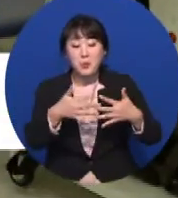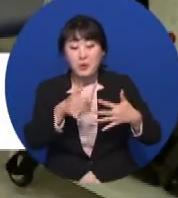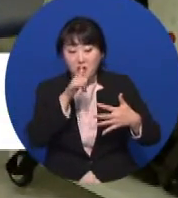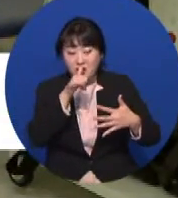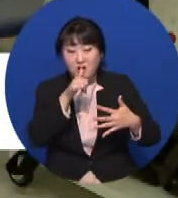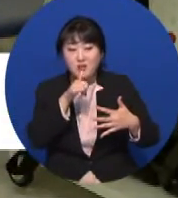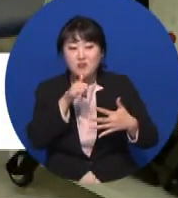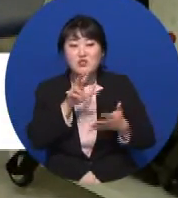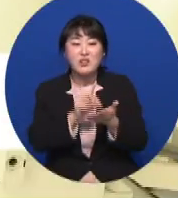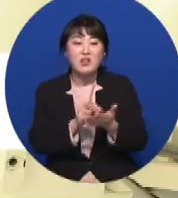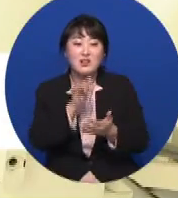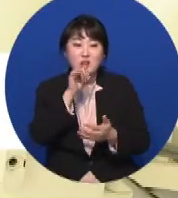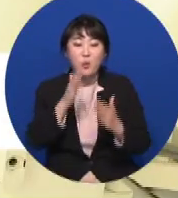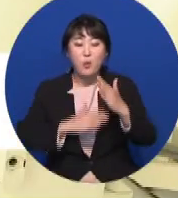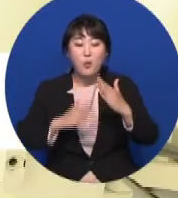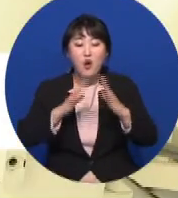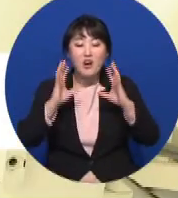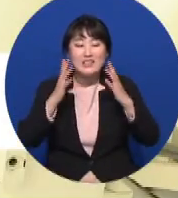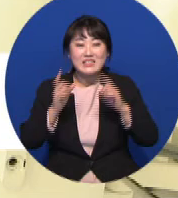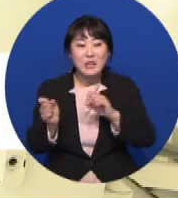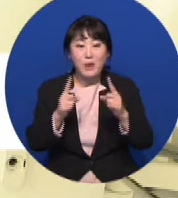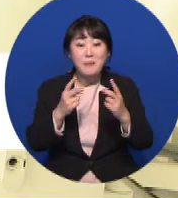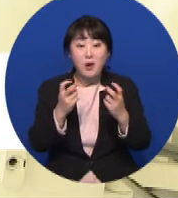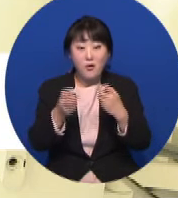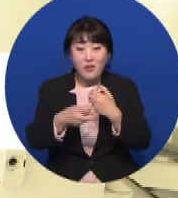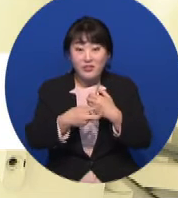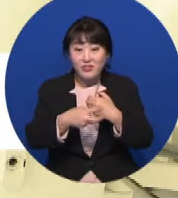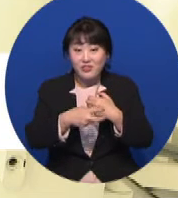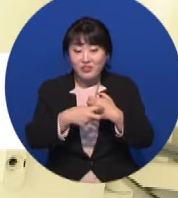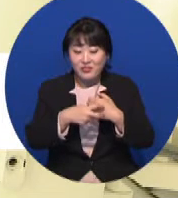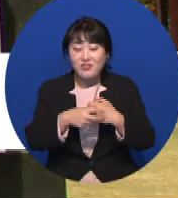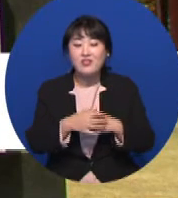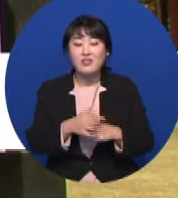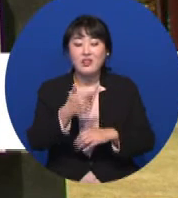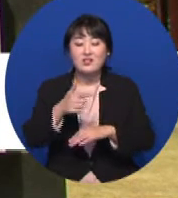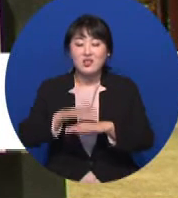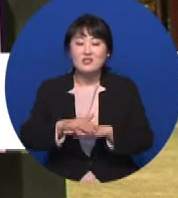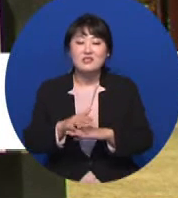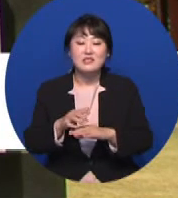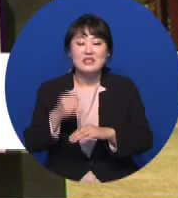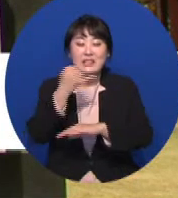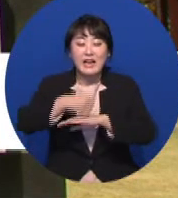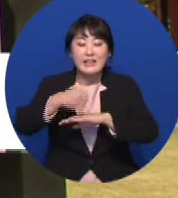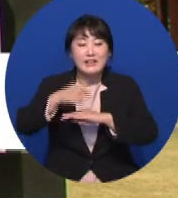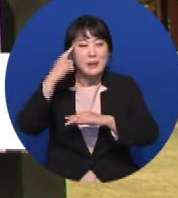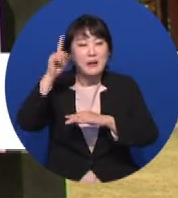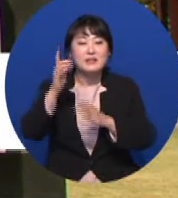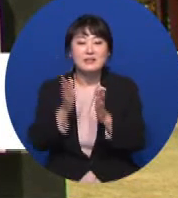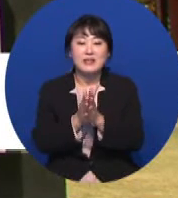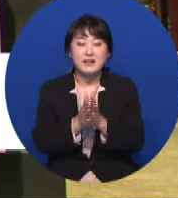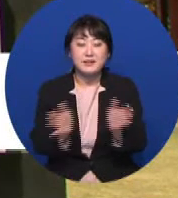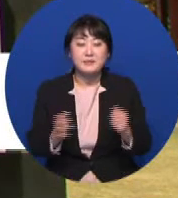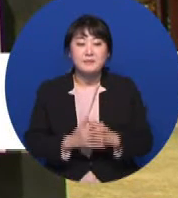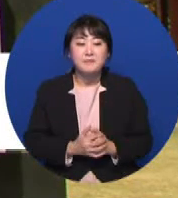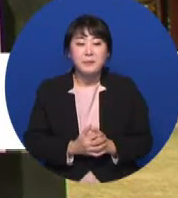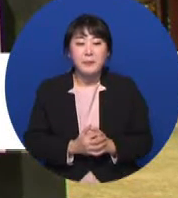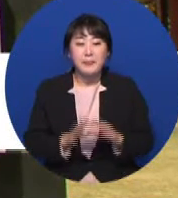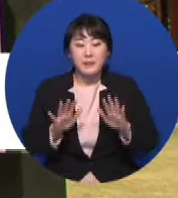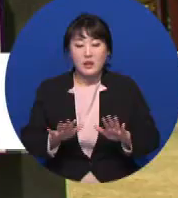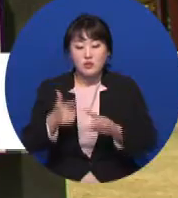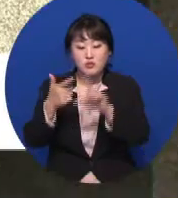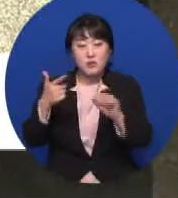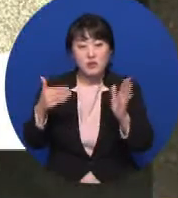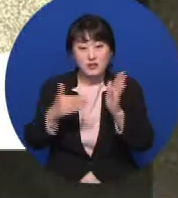빚은 00 어린이 재활병원 을 디자인 개발에 대전 씨가 본격 착수했습니다 아저씨는 오늘